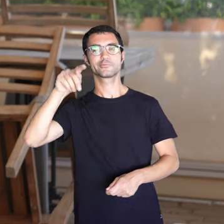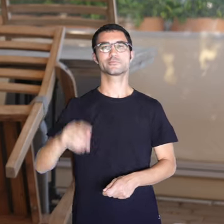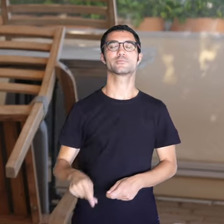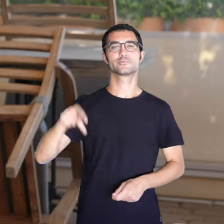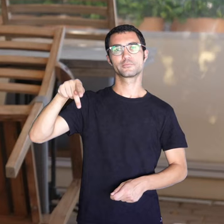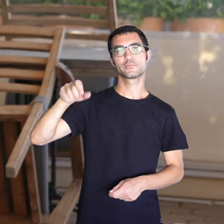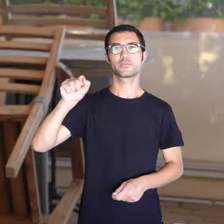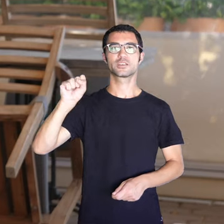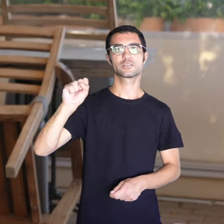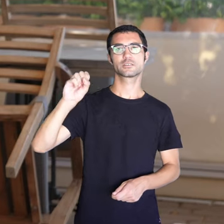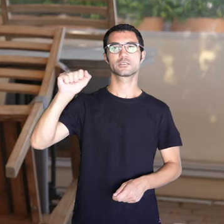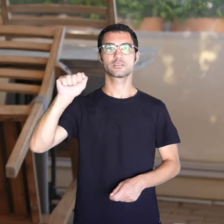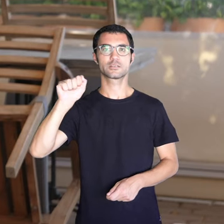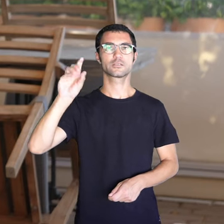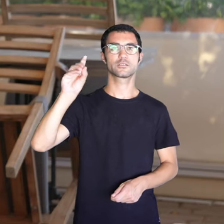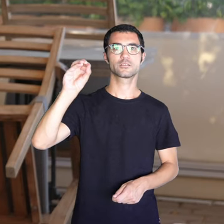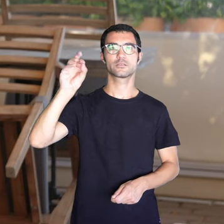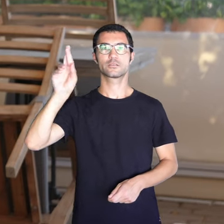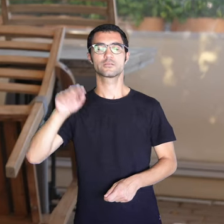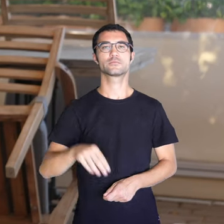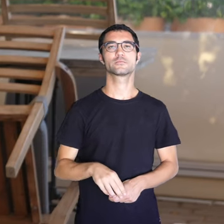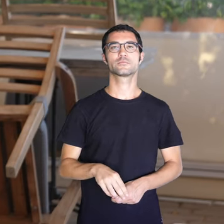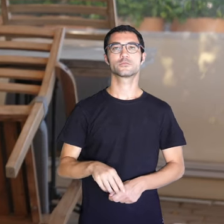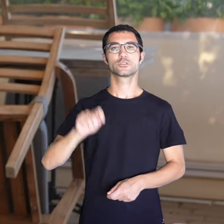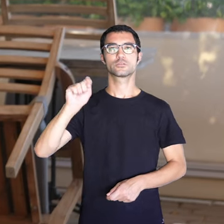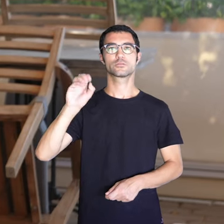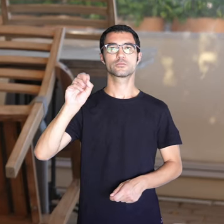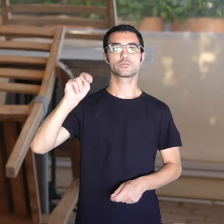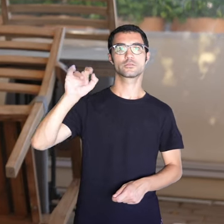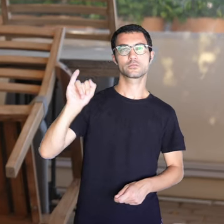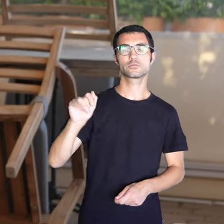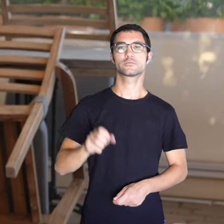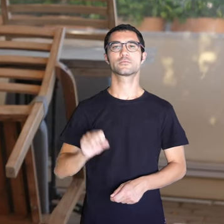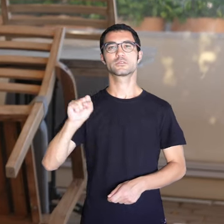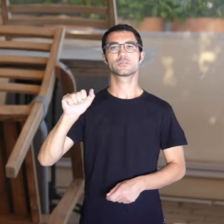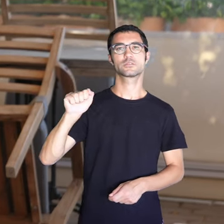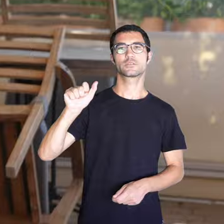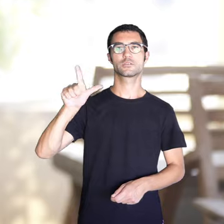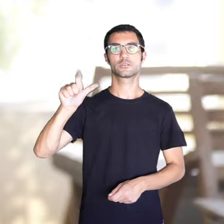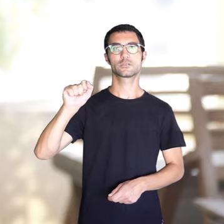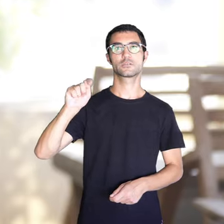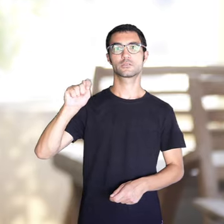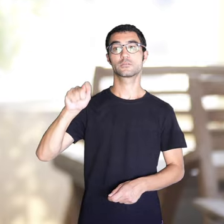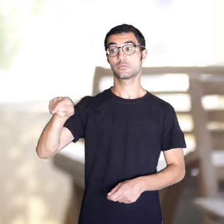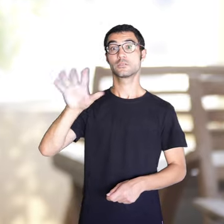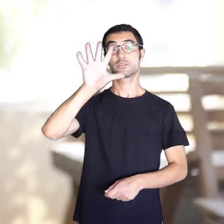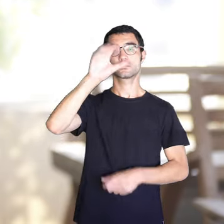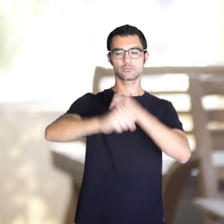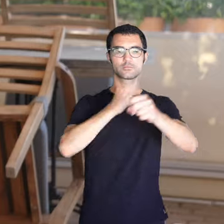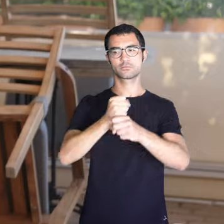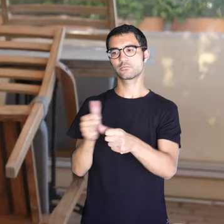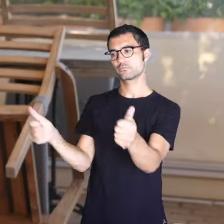Toni Salat, pescava amb aquests tres. I vaig pescar d'haver 5 o 6 anys amb ells. Després me vaig